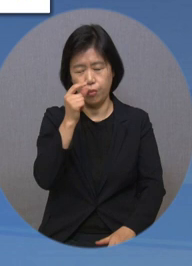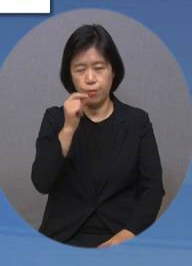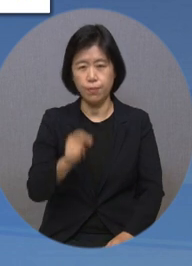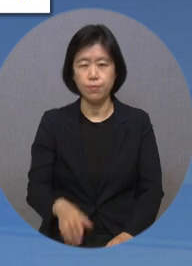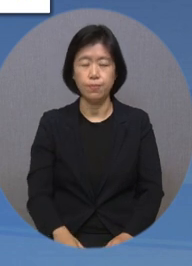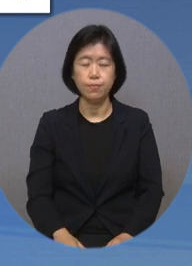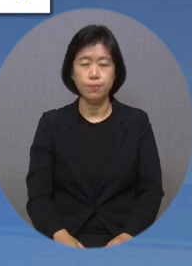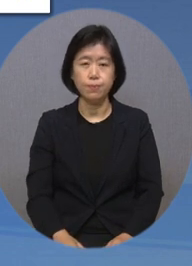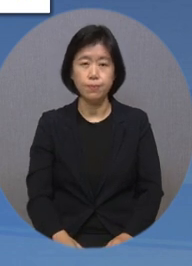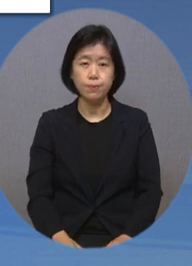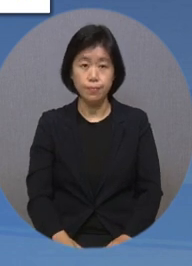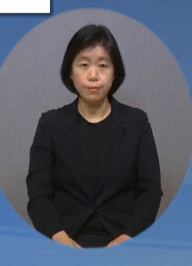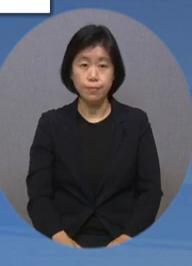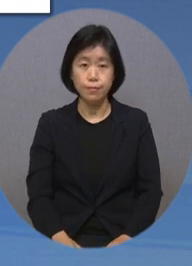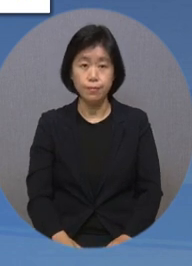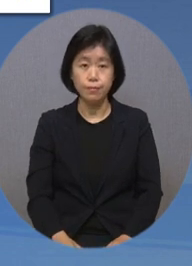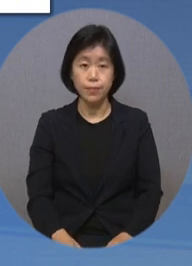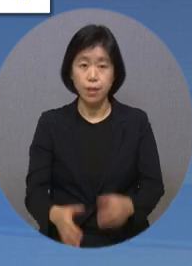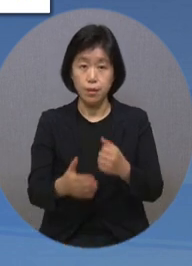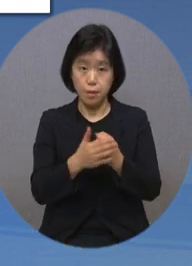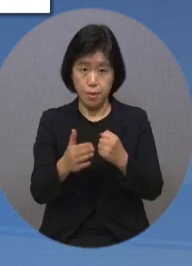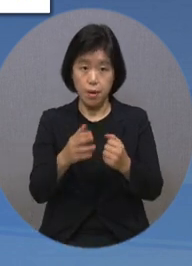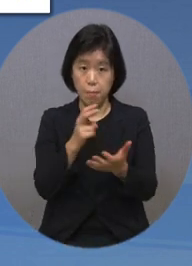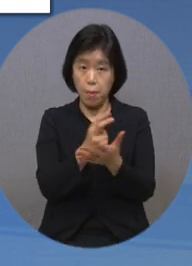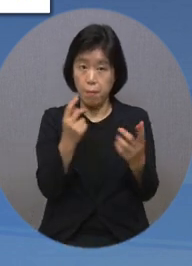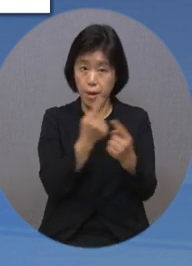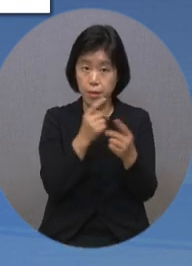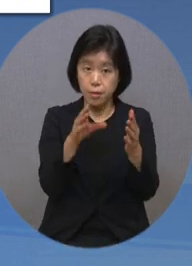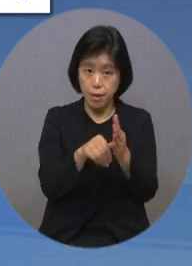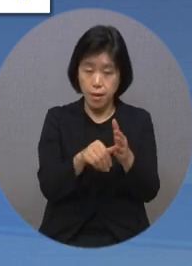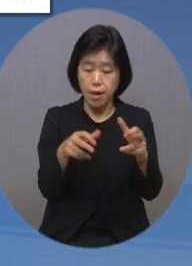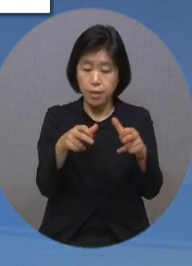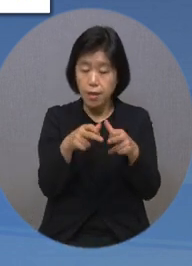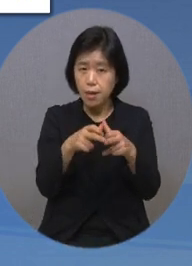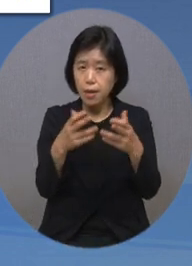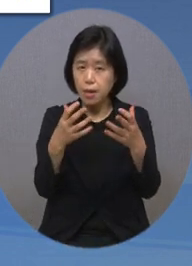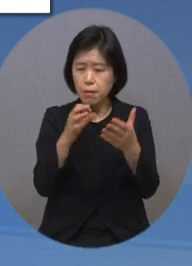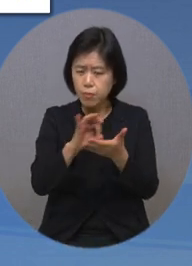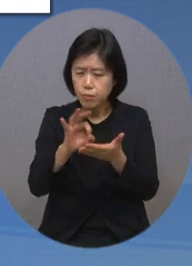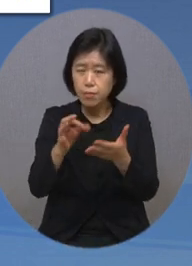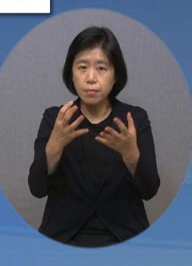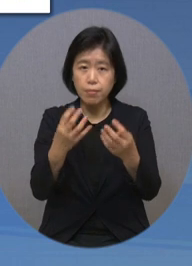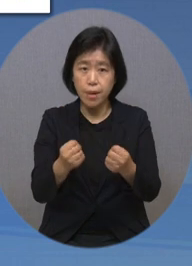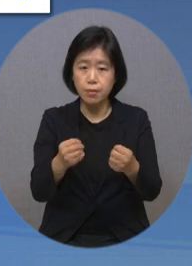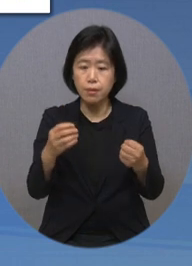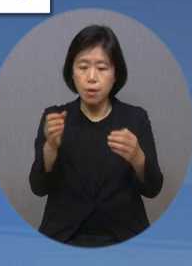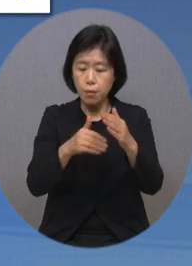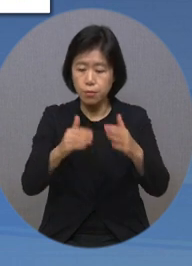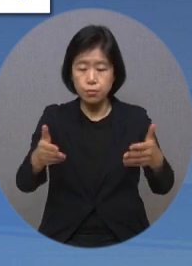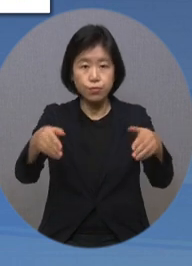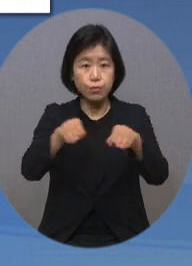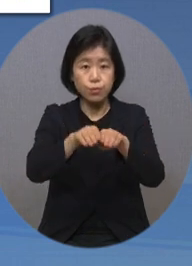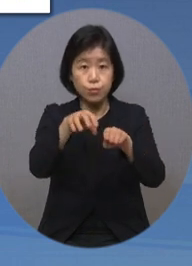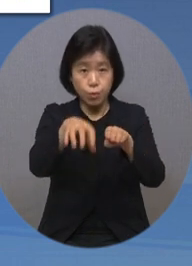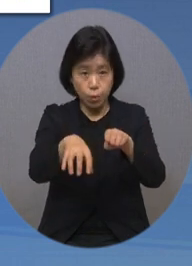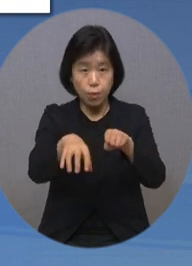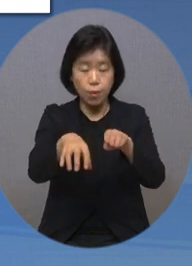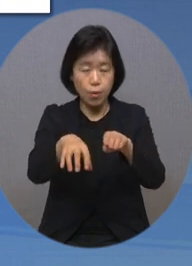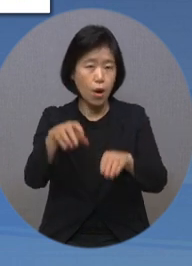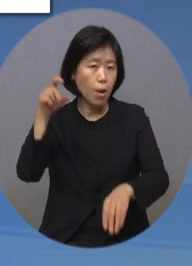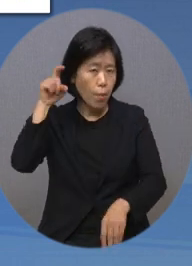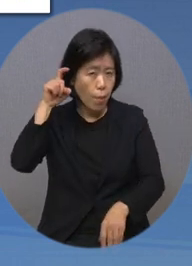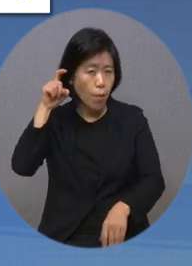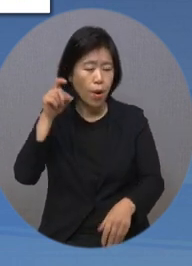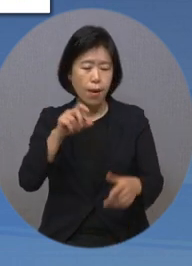않는 실정입니다. 이에 개정안에서는 장애인 등이 많이 이용하는 공중이용시설의 시설주가 보조기기